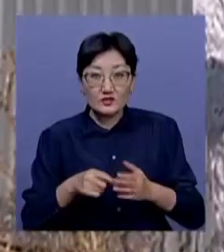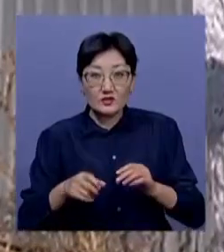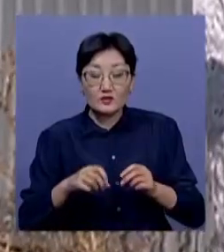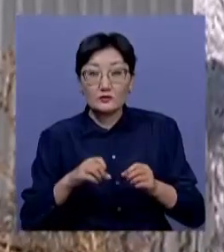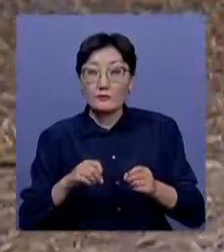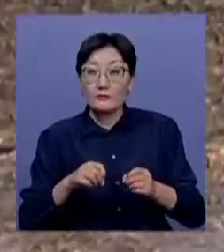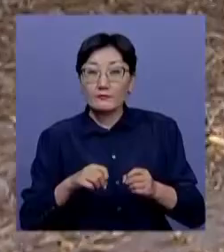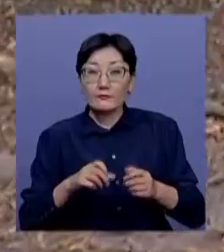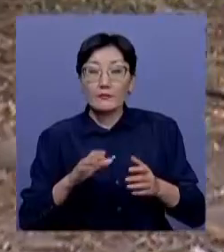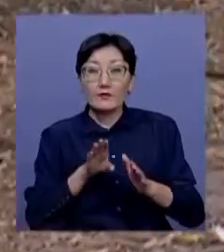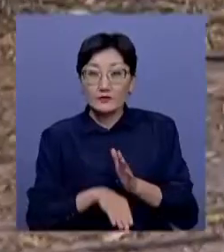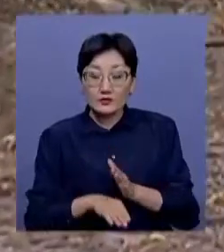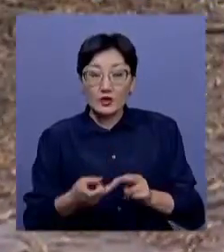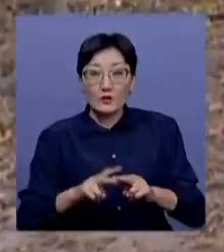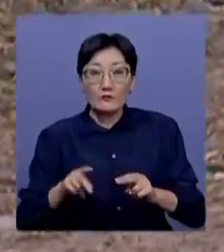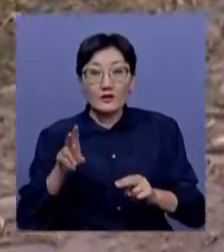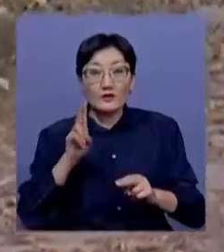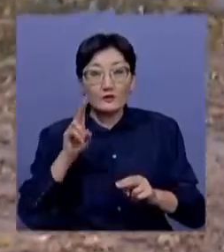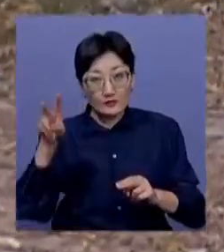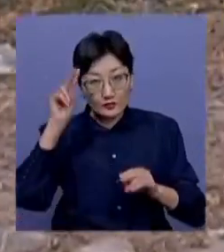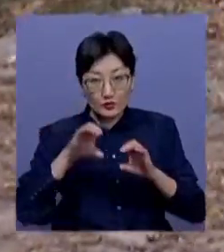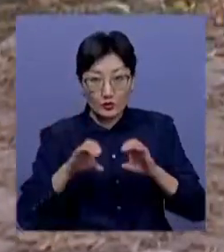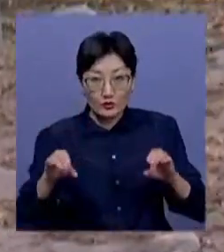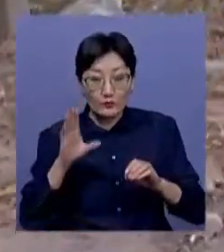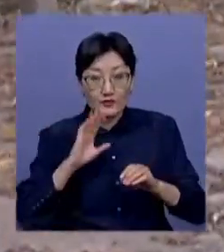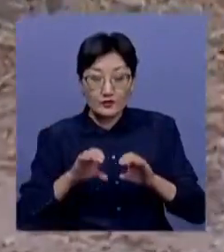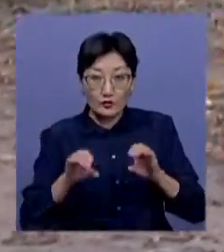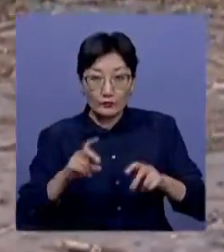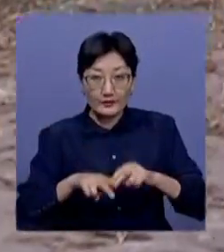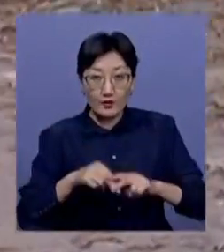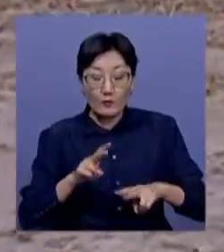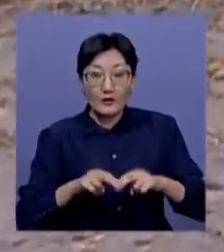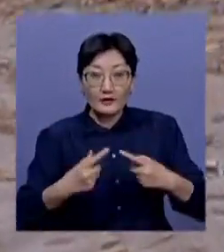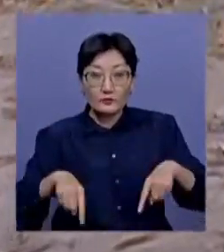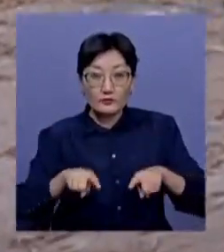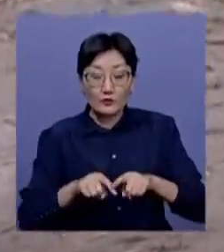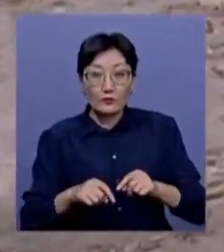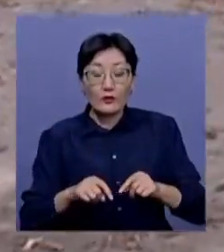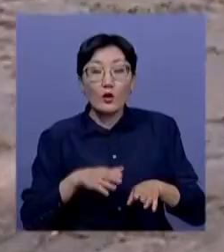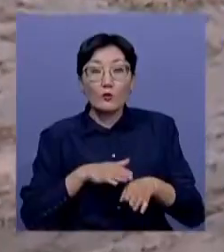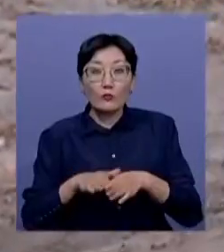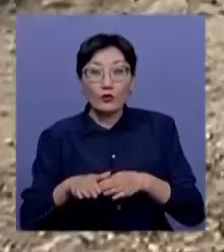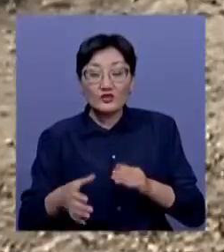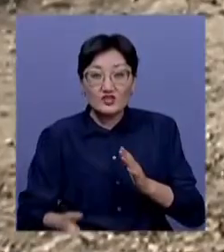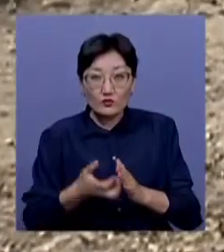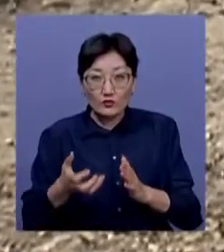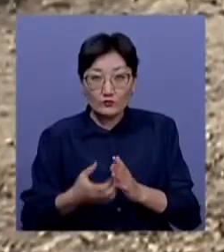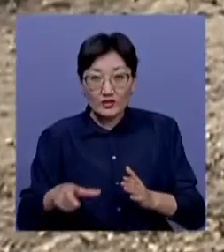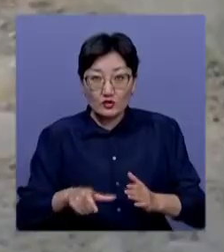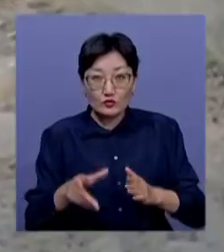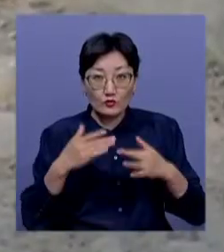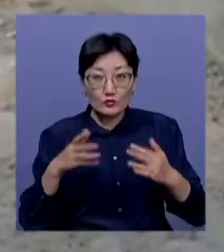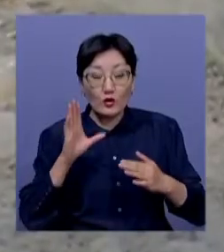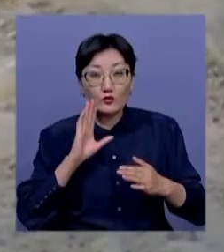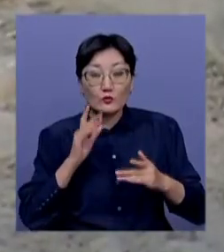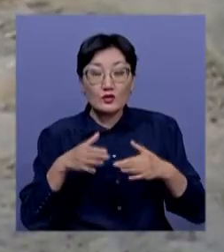айналды. Кәріз жүйесі мен су құбырларын орнатамыз деген мердігерлік компания жолды түгелдей қопарып тастаған. Жолсыз, сусыз